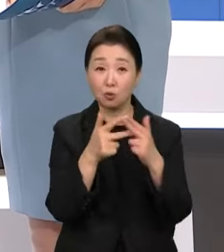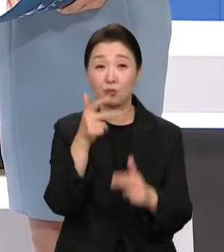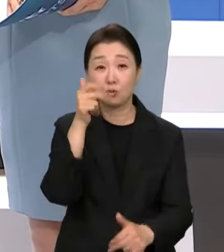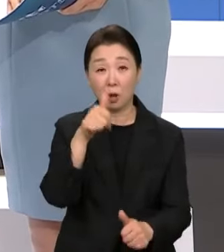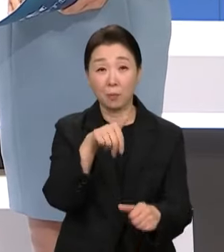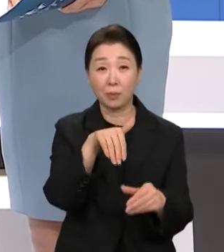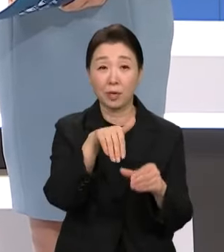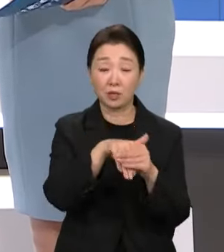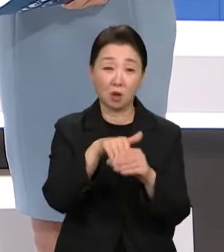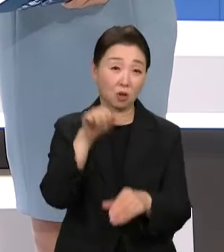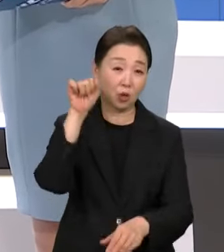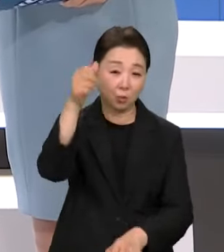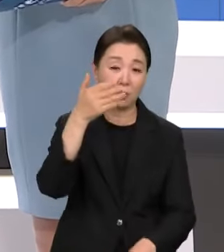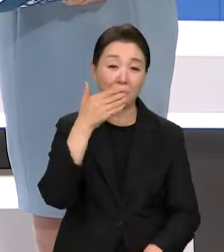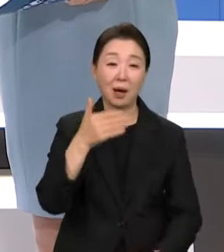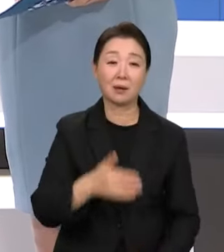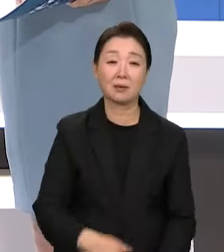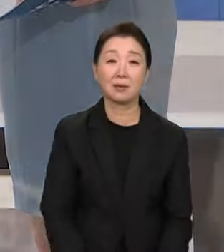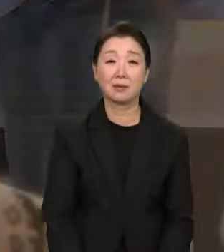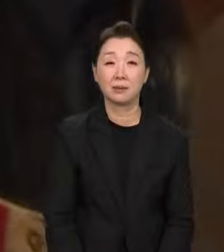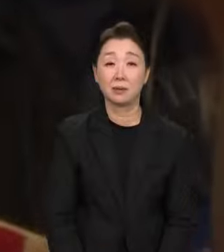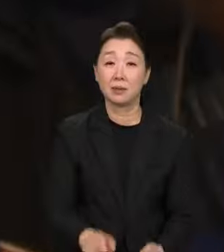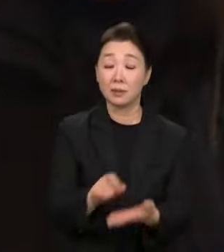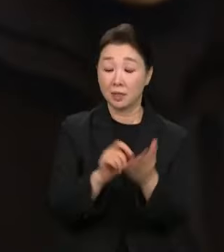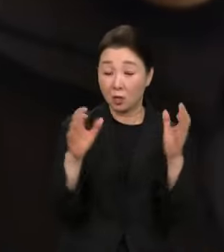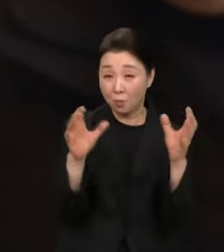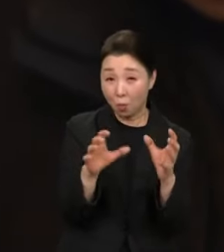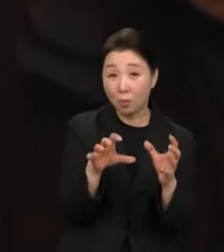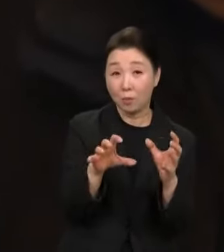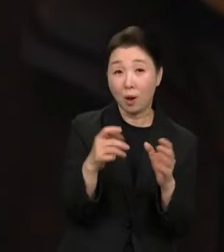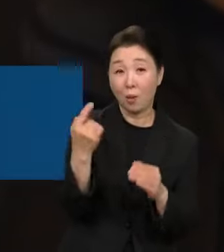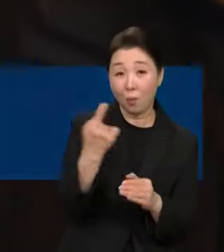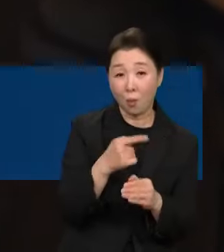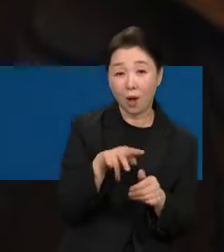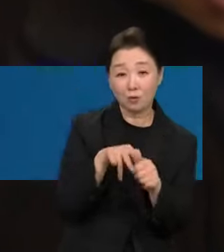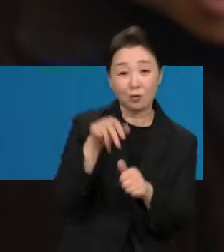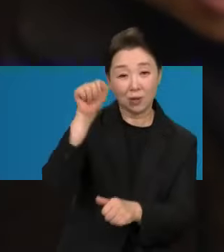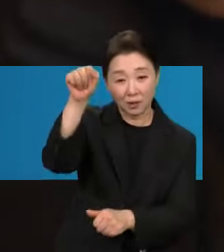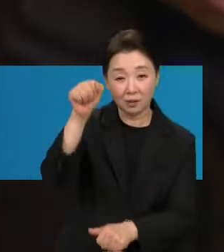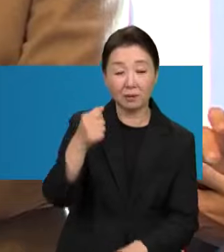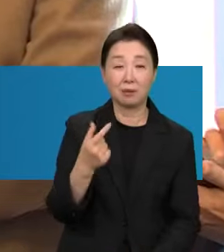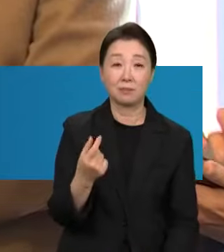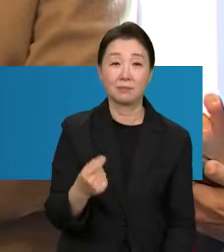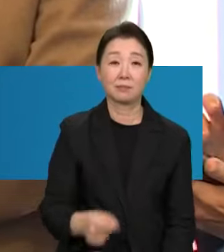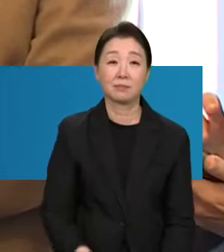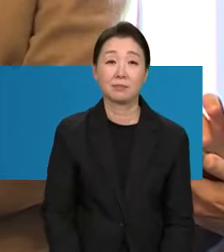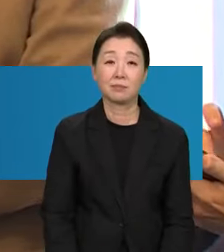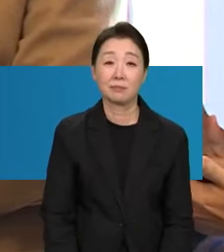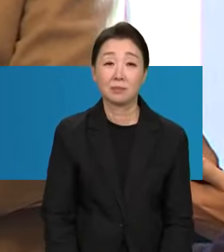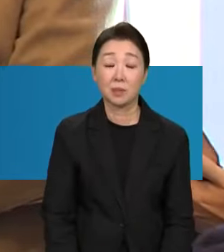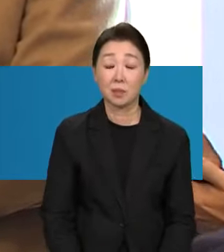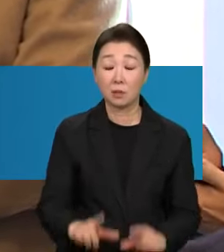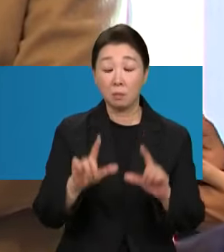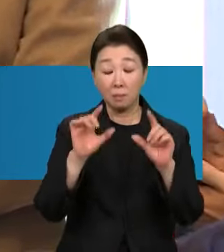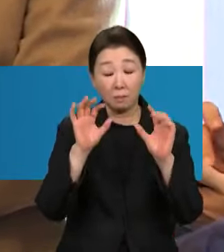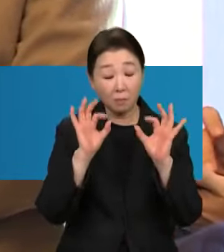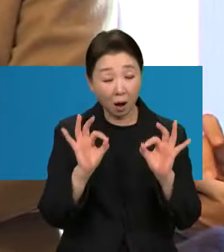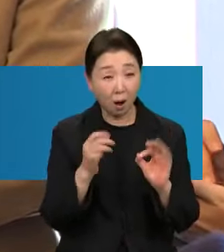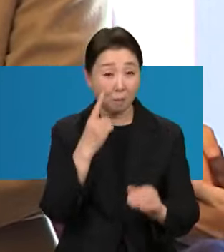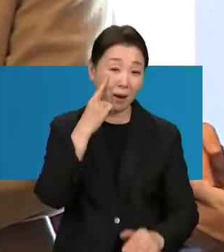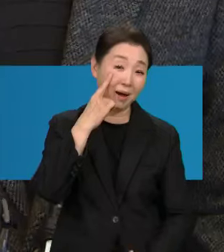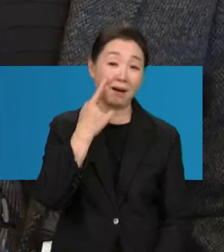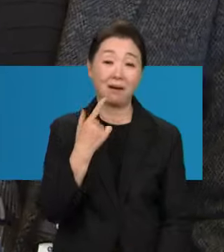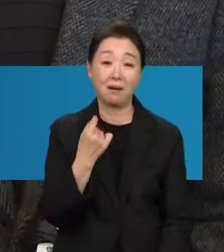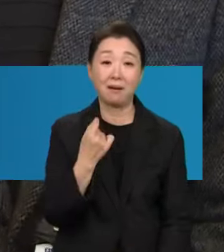선거 도전장을 꺼냈습니다. 기자들이 모인 장소를 찾아서 출마 선언을 시도한 건데요. 이런 장면도 보기